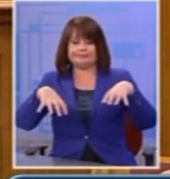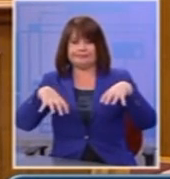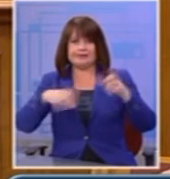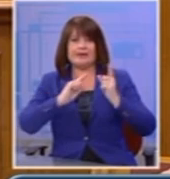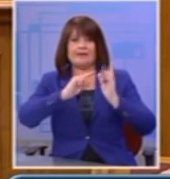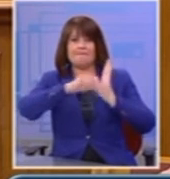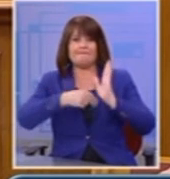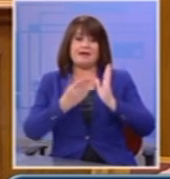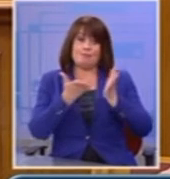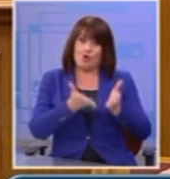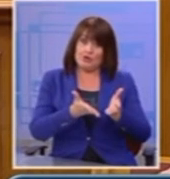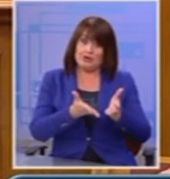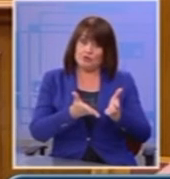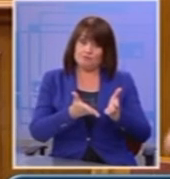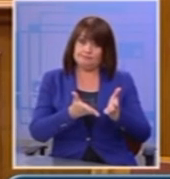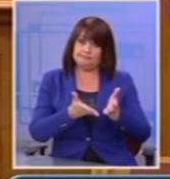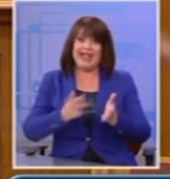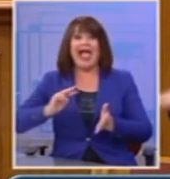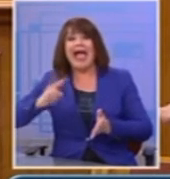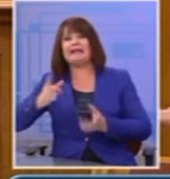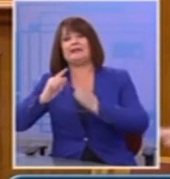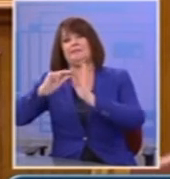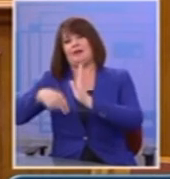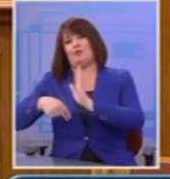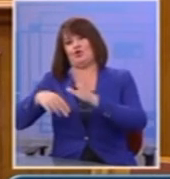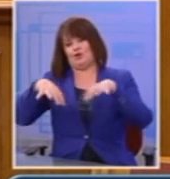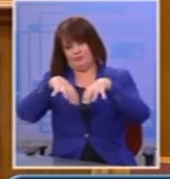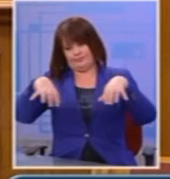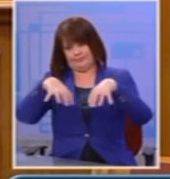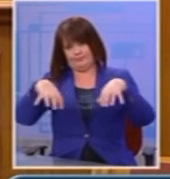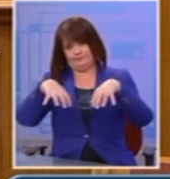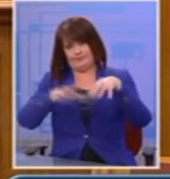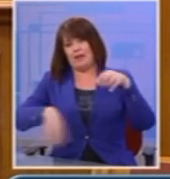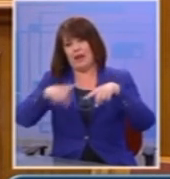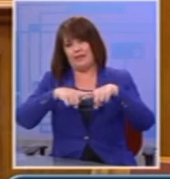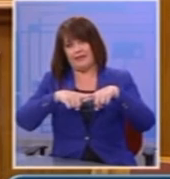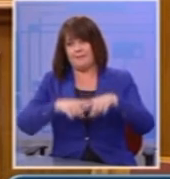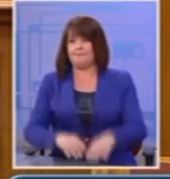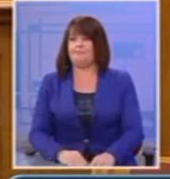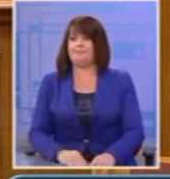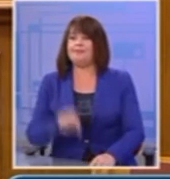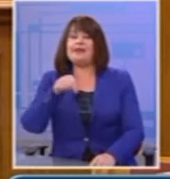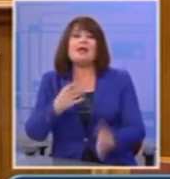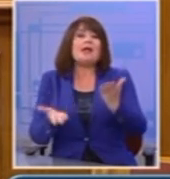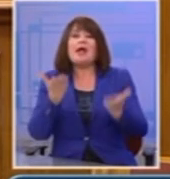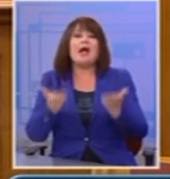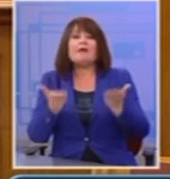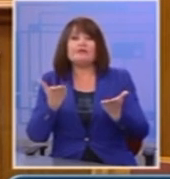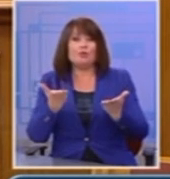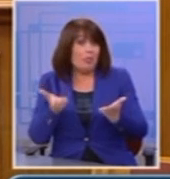Μνημονιακή από τη μία μεριά, αντιμνημονιακή από την άλλη. Όταν το δίλημα αυτό